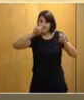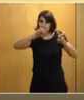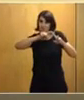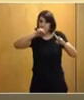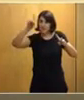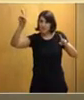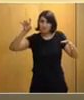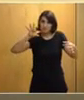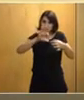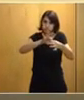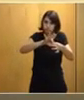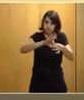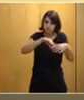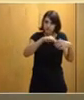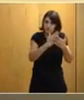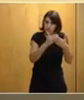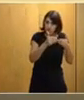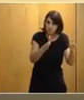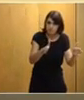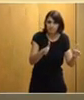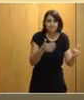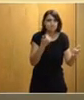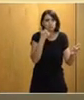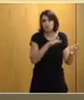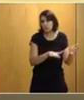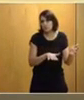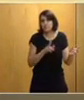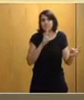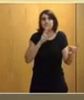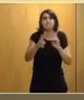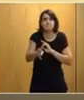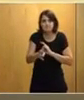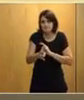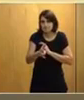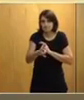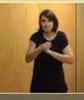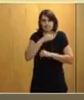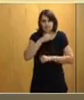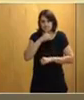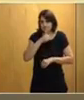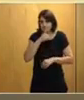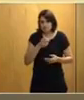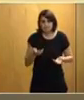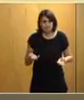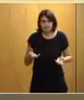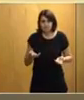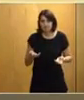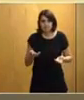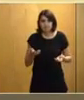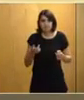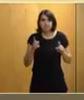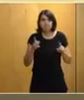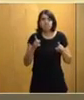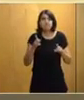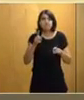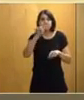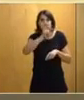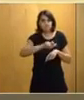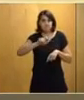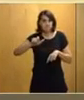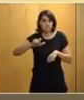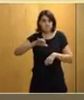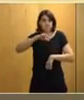com us podeu imaginar, encara és aviat per dir-ho. Recordeu que els impactes a nivell epidemiològic dels